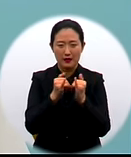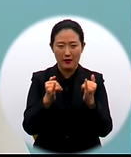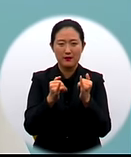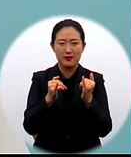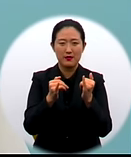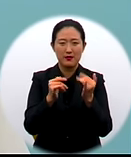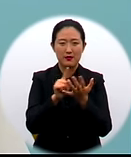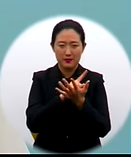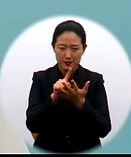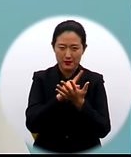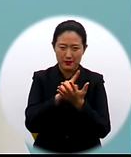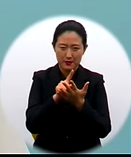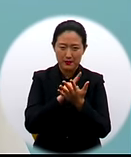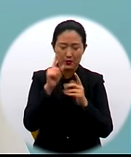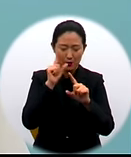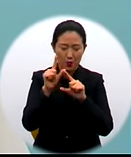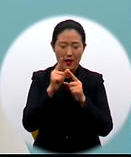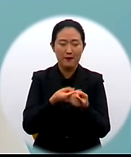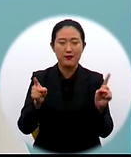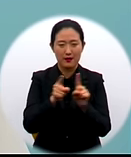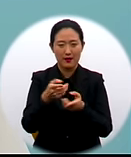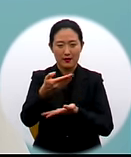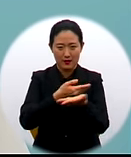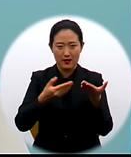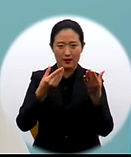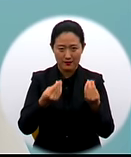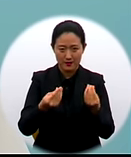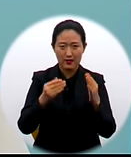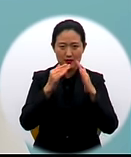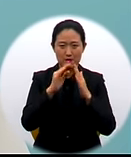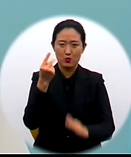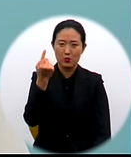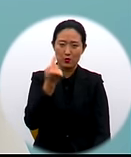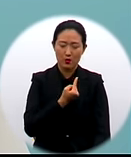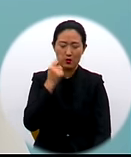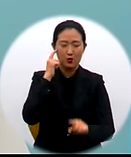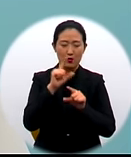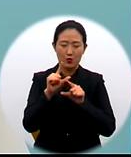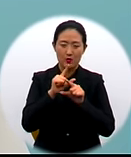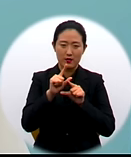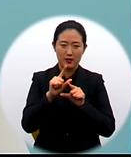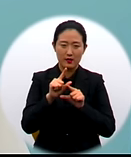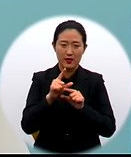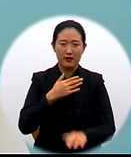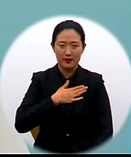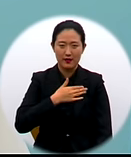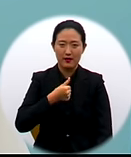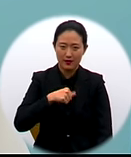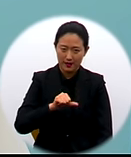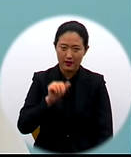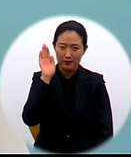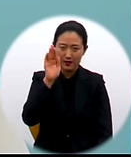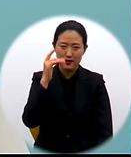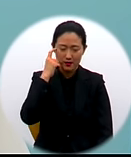많은 분들을 만나서 아이에 대한 고민을 나누는데요. 그럴 때마다 집에 와서 늘 생각하는 건 결국 아이의 진로와